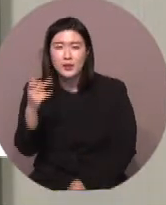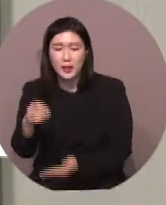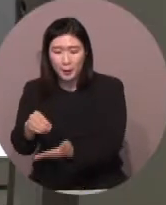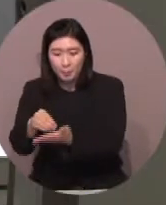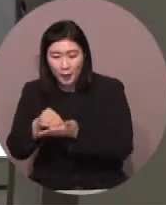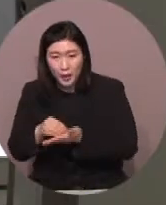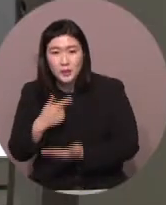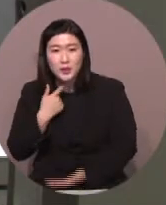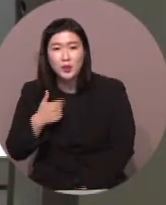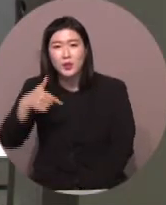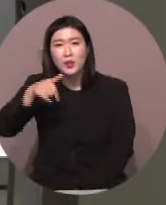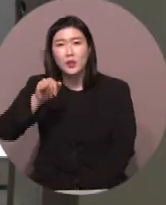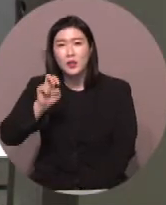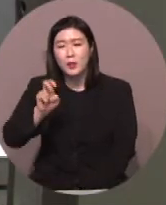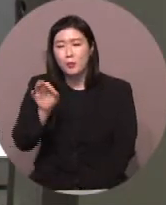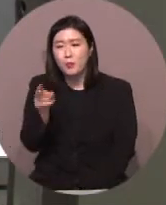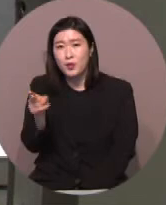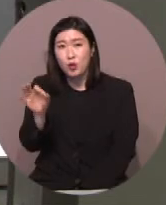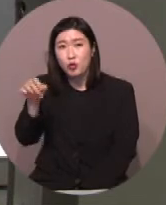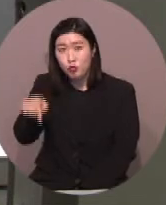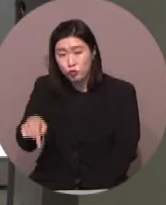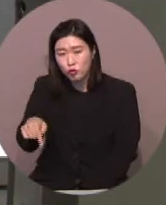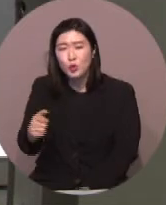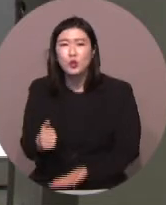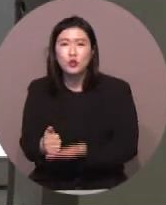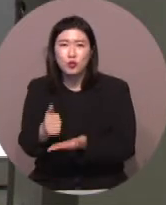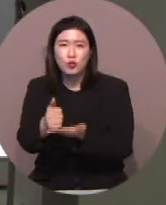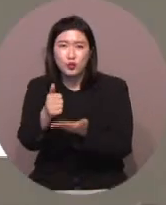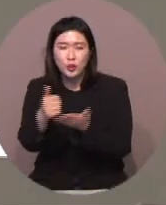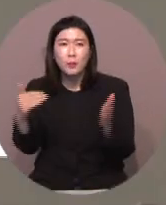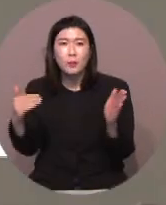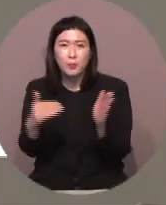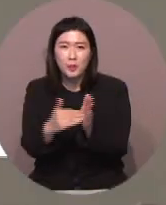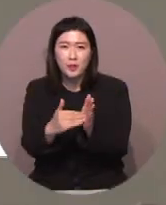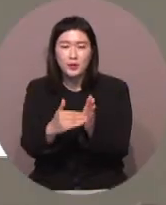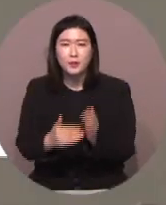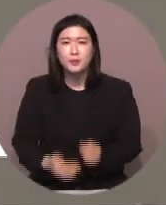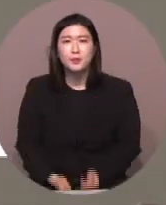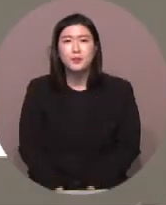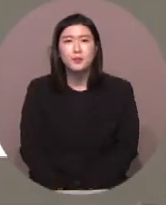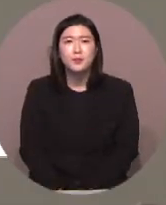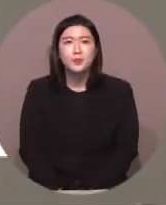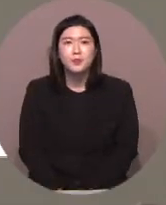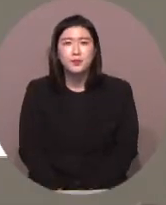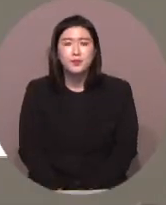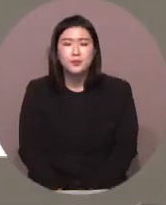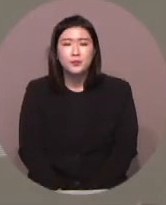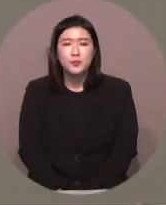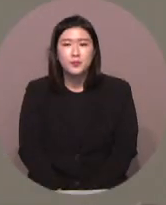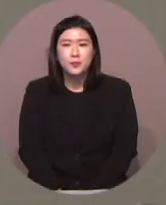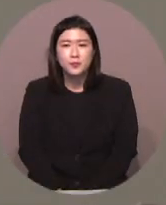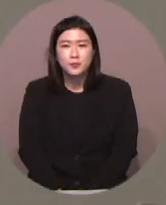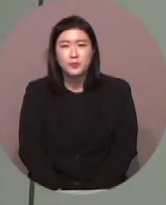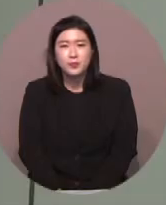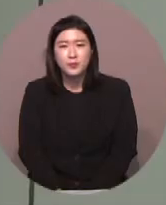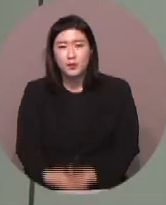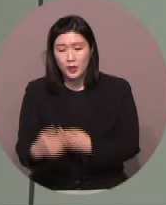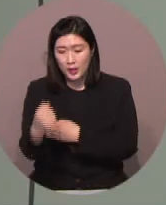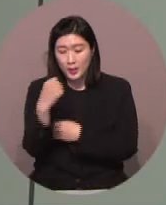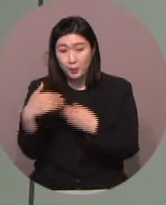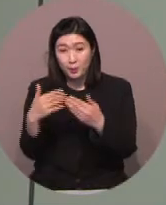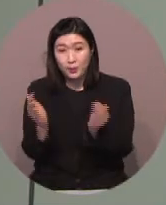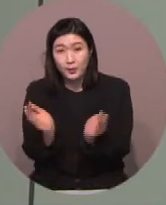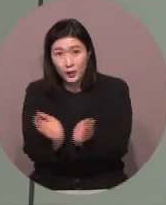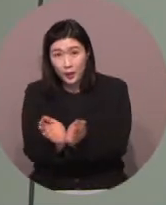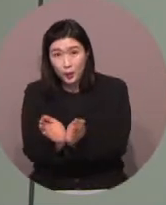김영우 전 예산 홍성 환경운동연합 의장도 단수 추천했습니다 국민의 힘 충남도당